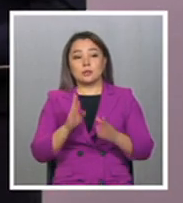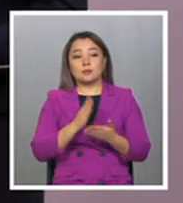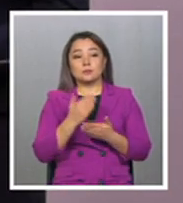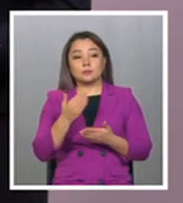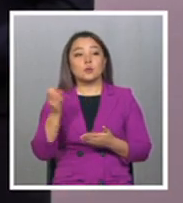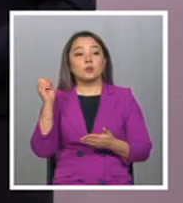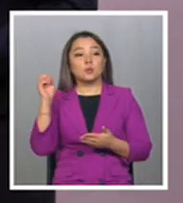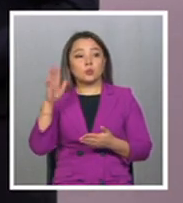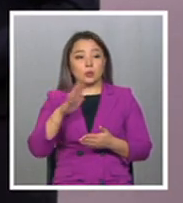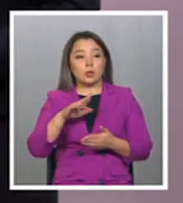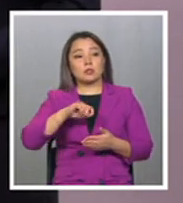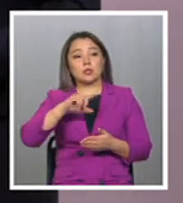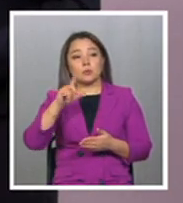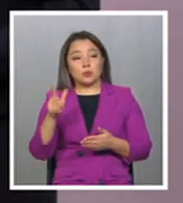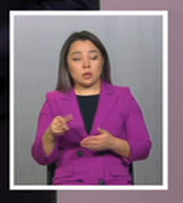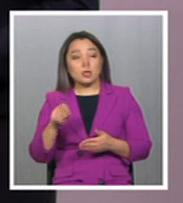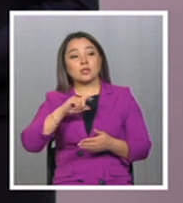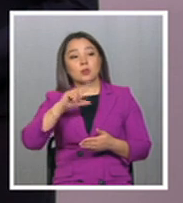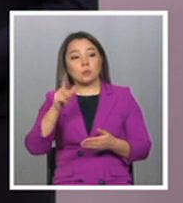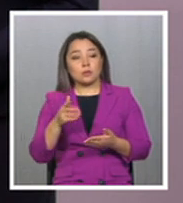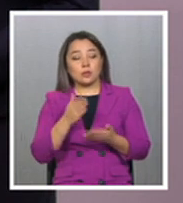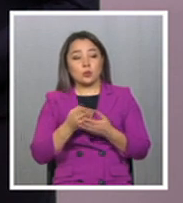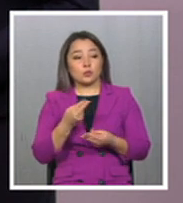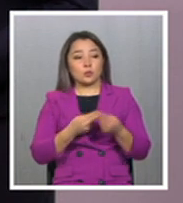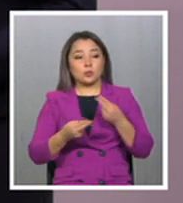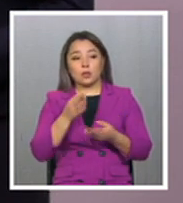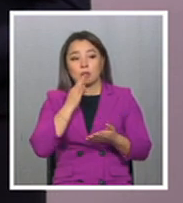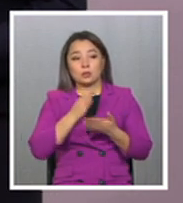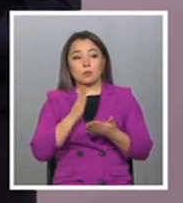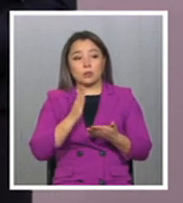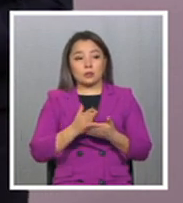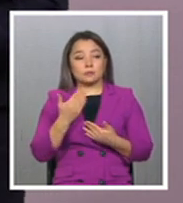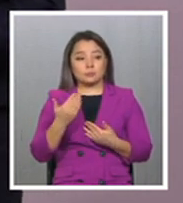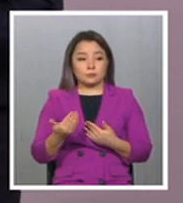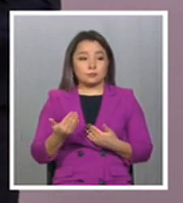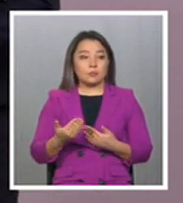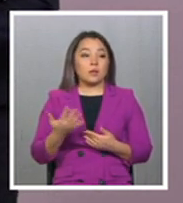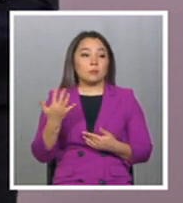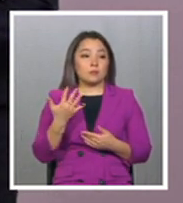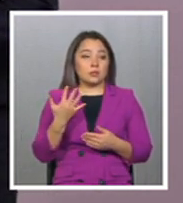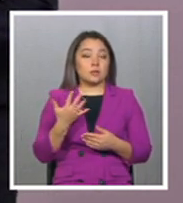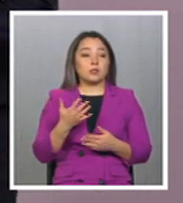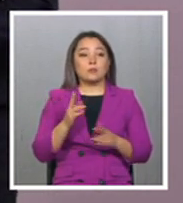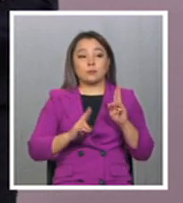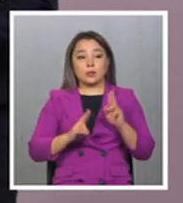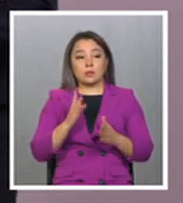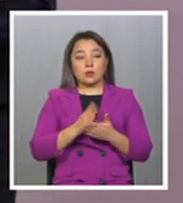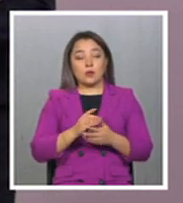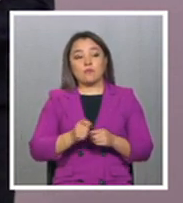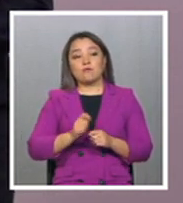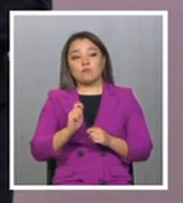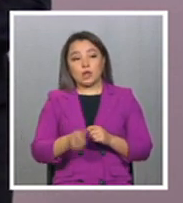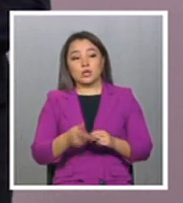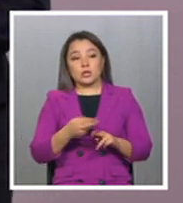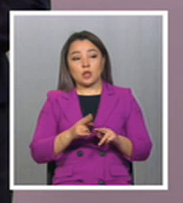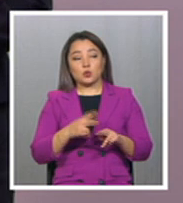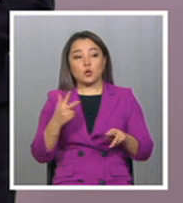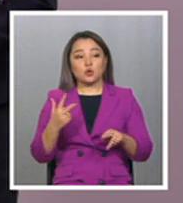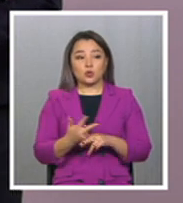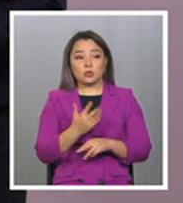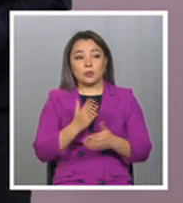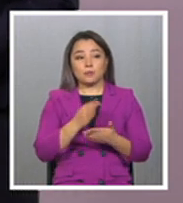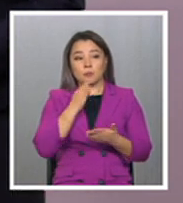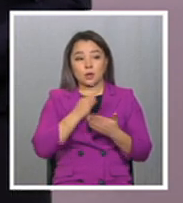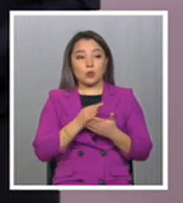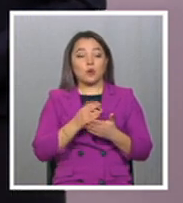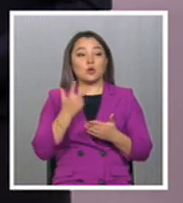күн, кемпір қоссақ сурет түсуі мүмкін. Бесінші нұсқа фишканы үш рет лақтырғанда,